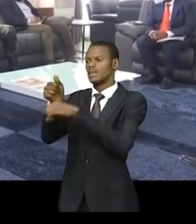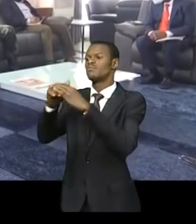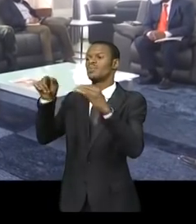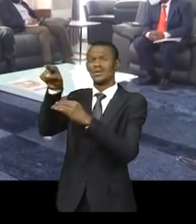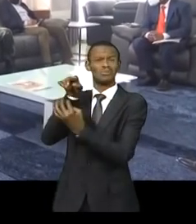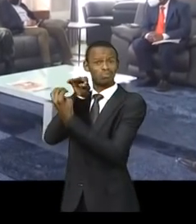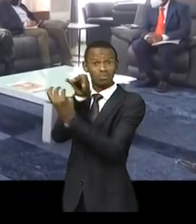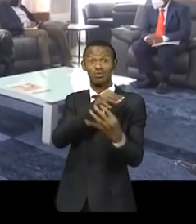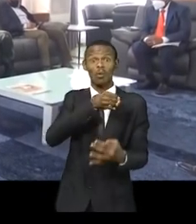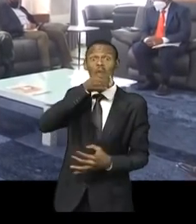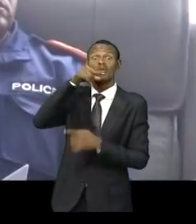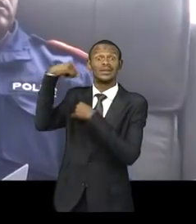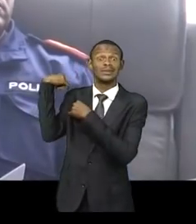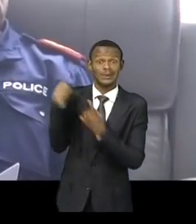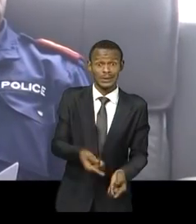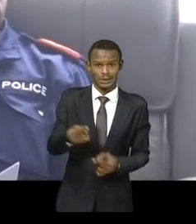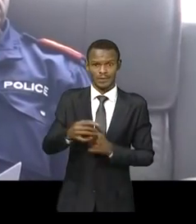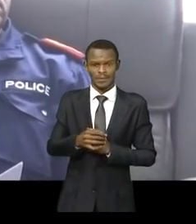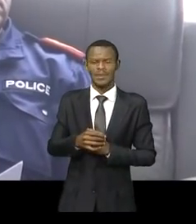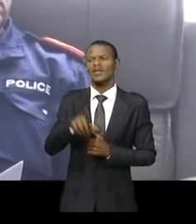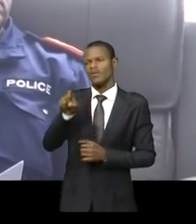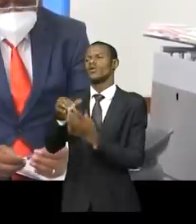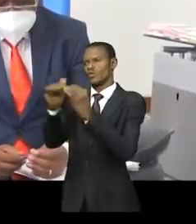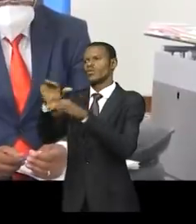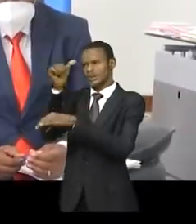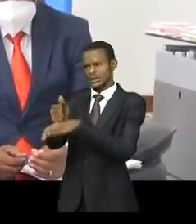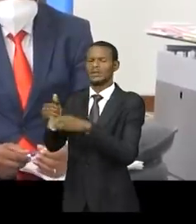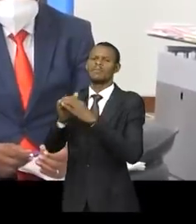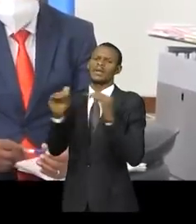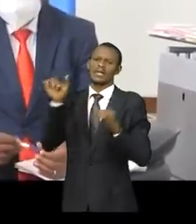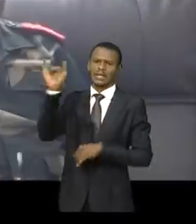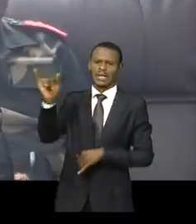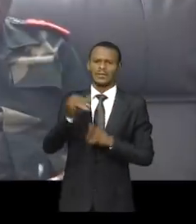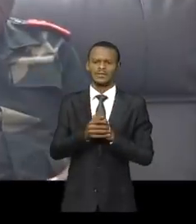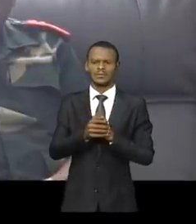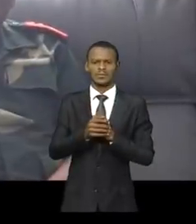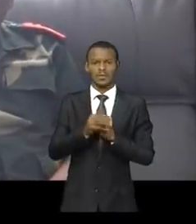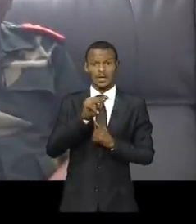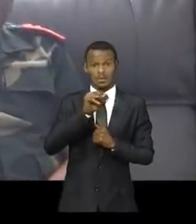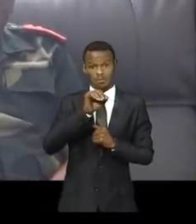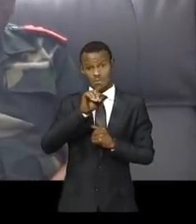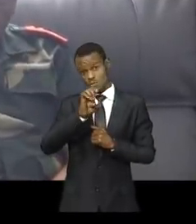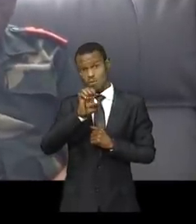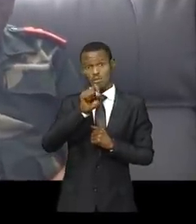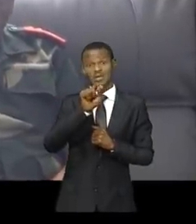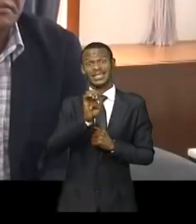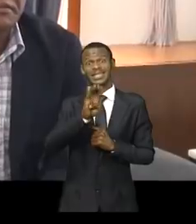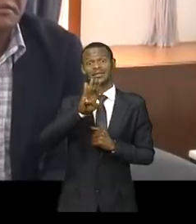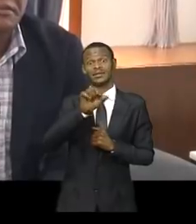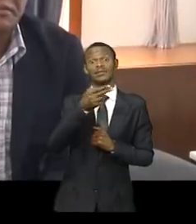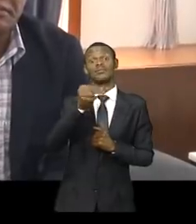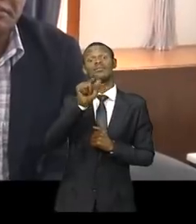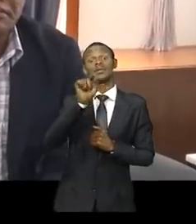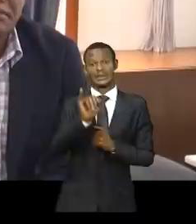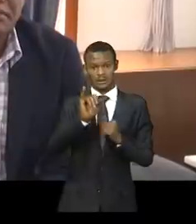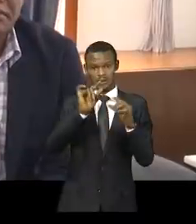guerres depuis plus de deux décennies maintenant. D'entrée de jeu, Modeste Bahati s'est réjoui du bon choix opéré par le commandant suprême des